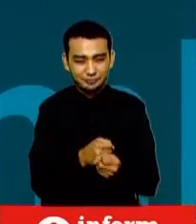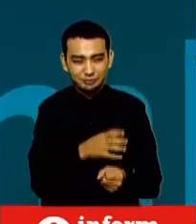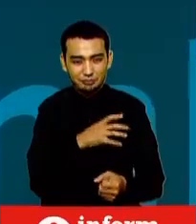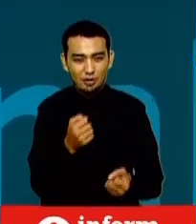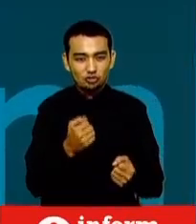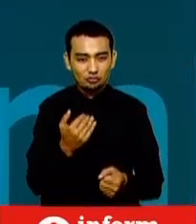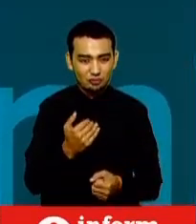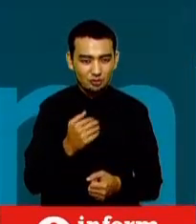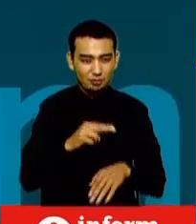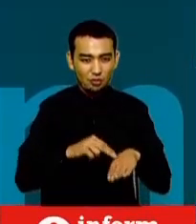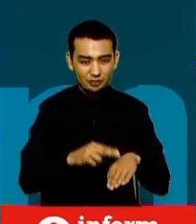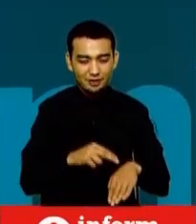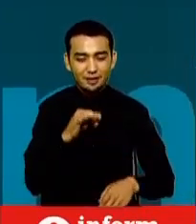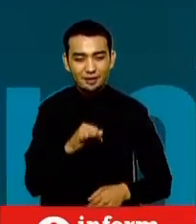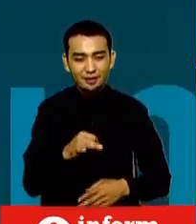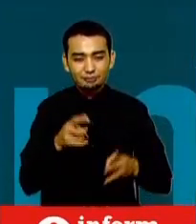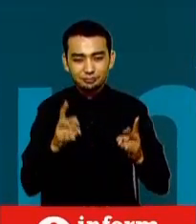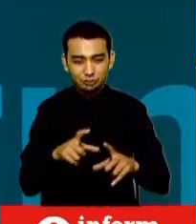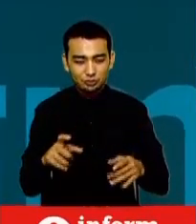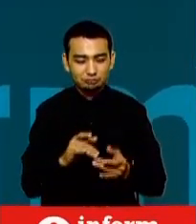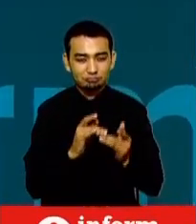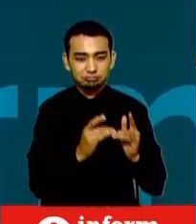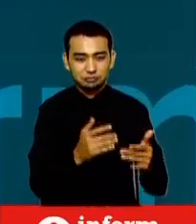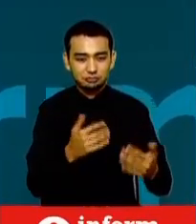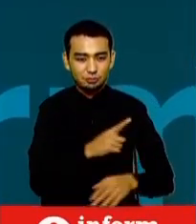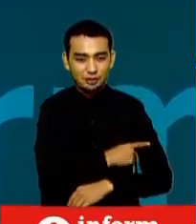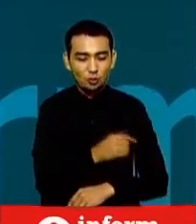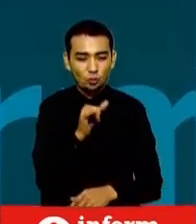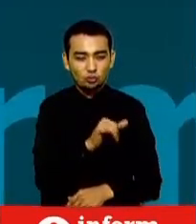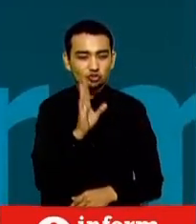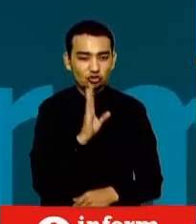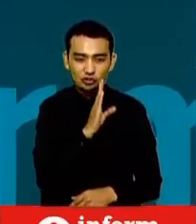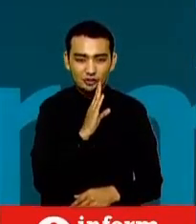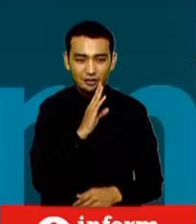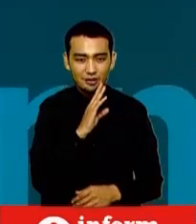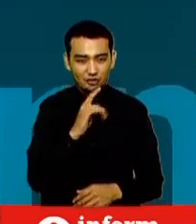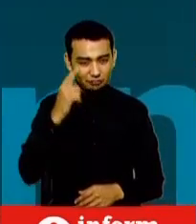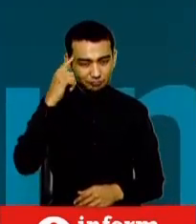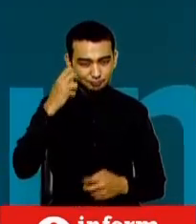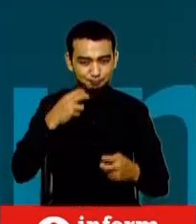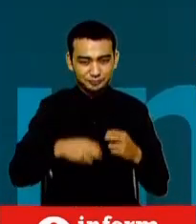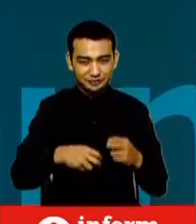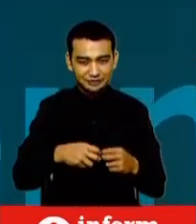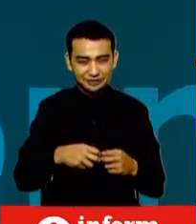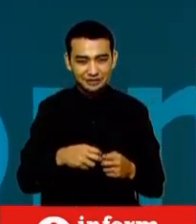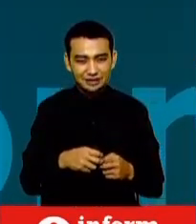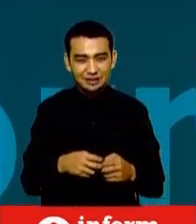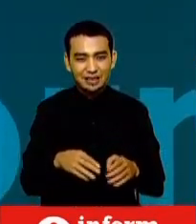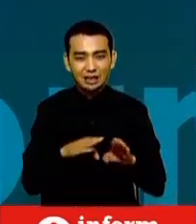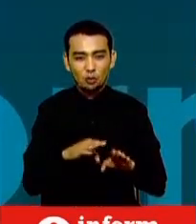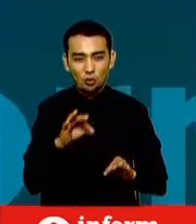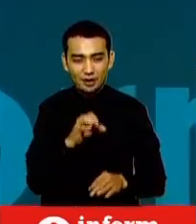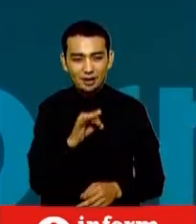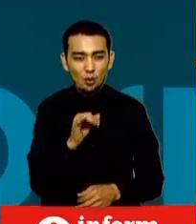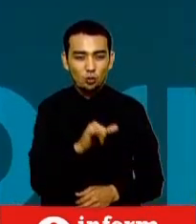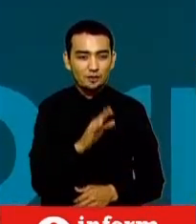патрульная машина. Пострадавших госпитализировали. У женщины диагностировали закрытую черепно-мозговую травму. У